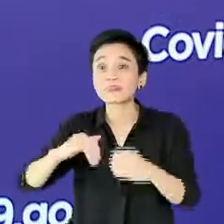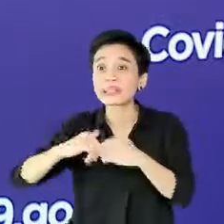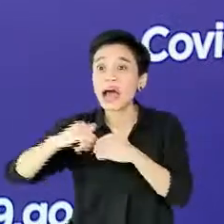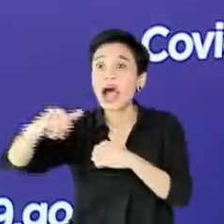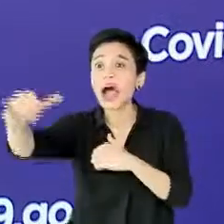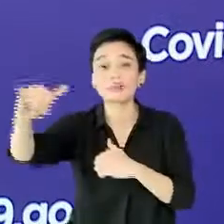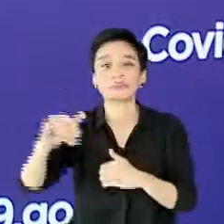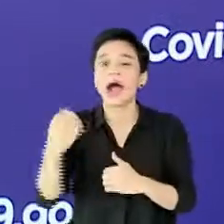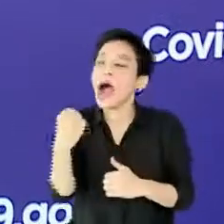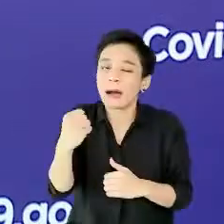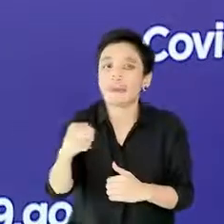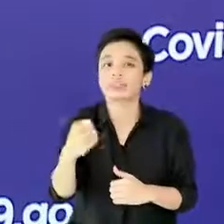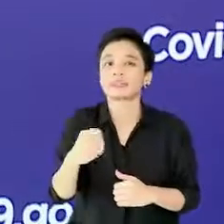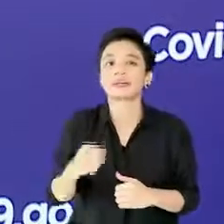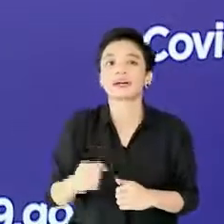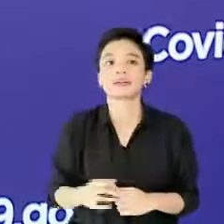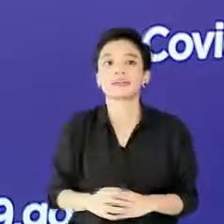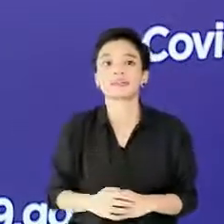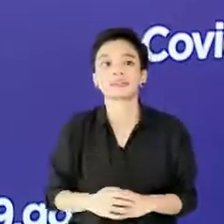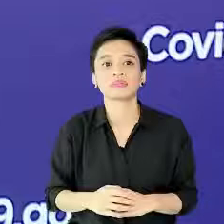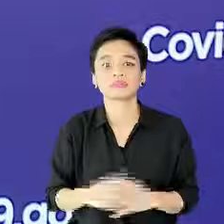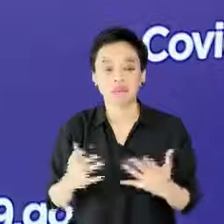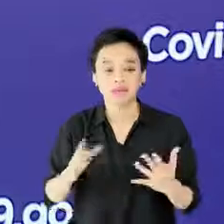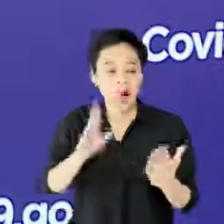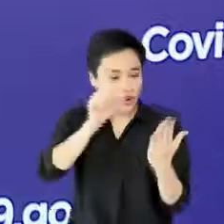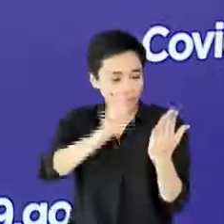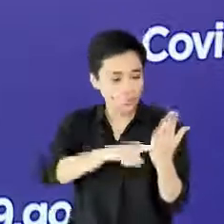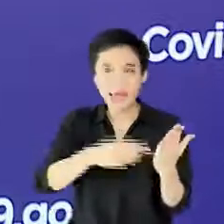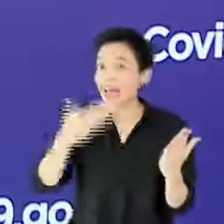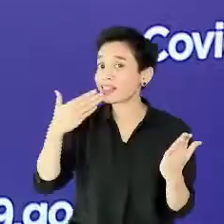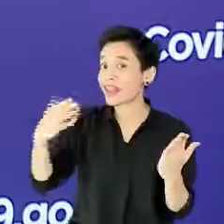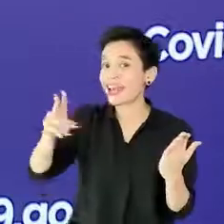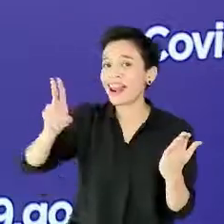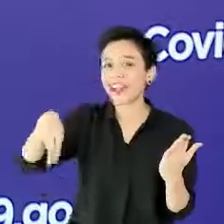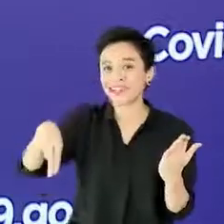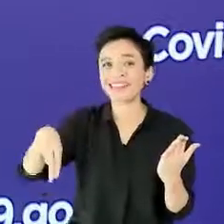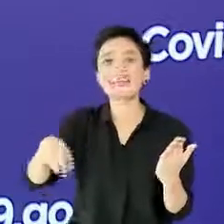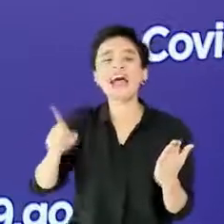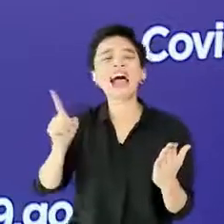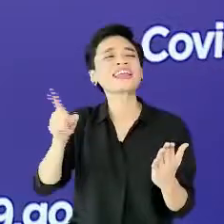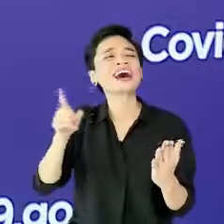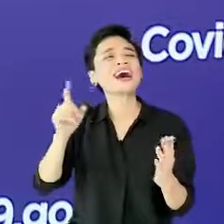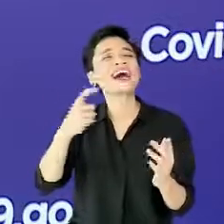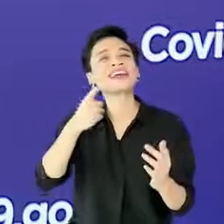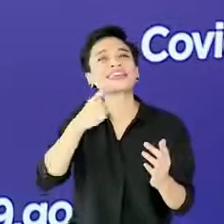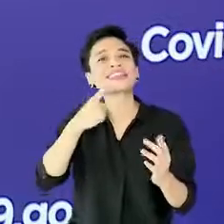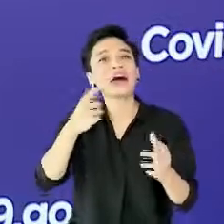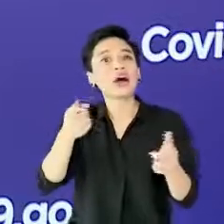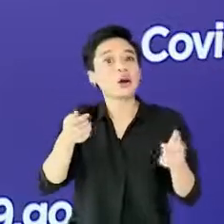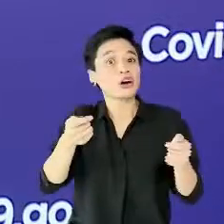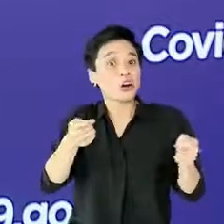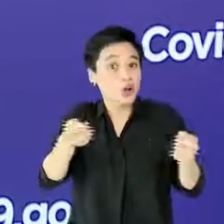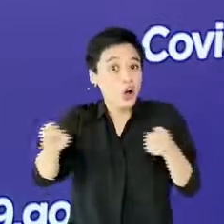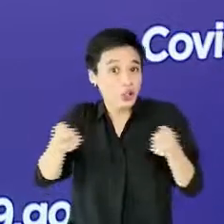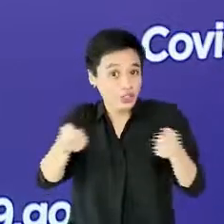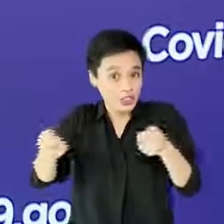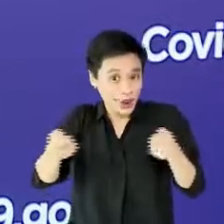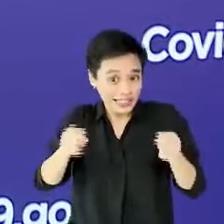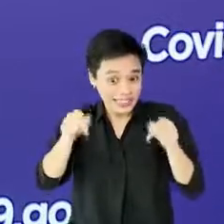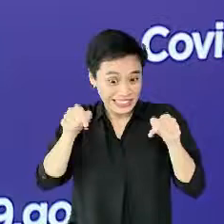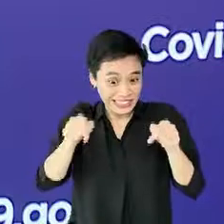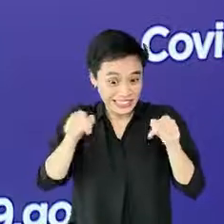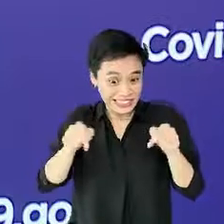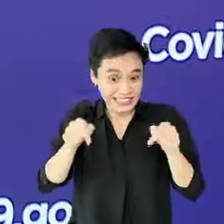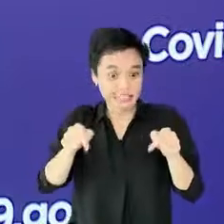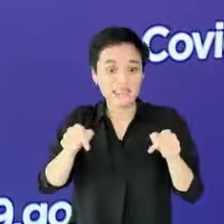kalau kita lihat tadi ada pertanyaan lagi Bu misalnya mengenai apa namanya pengendalian untuk situasi seperti saat